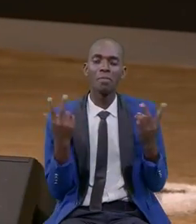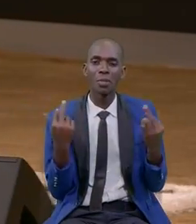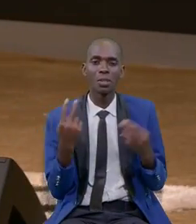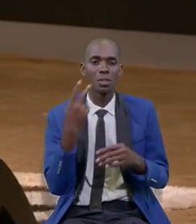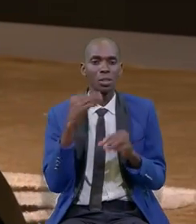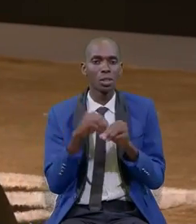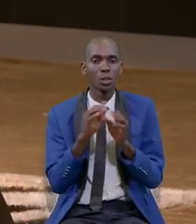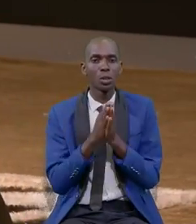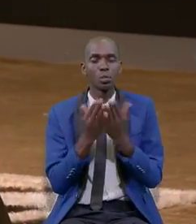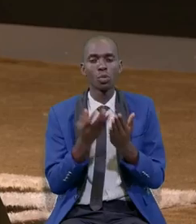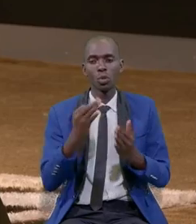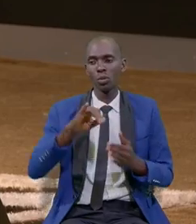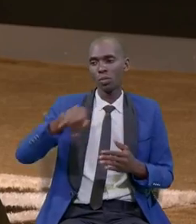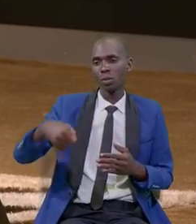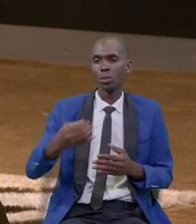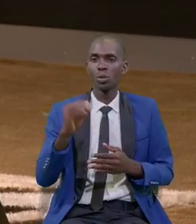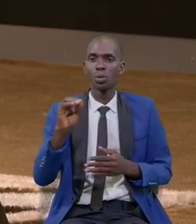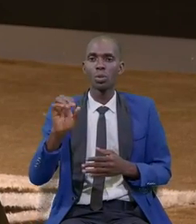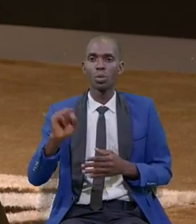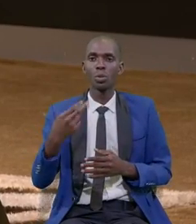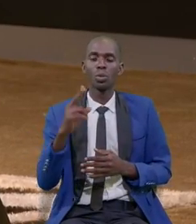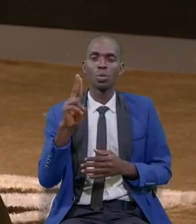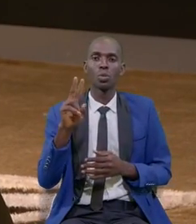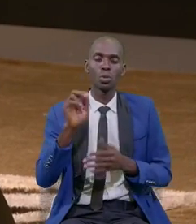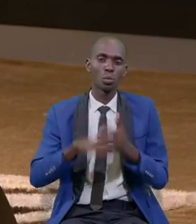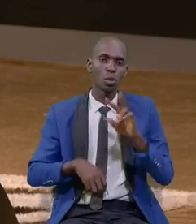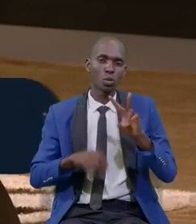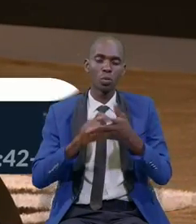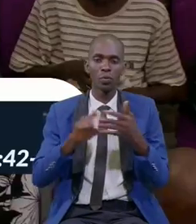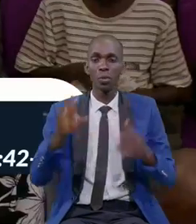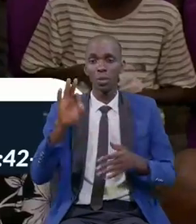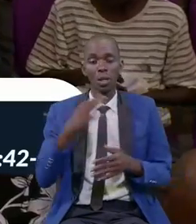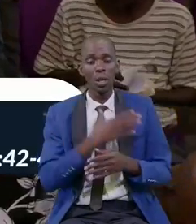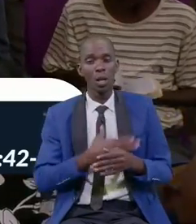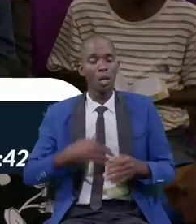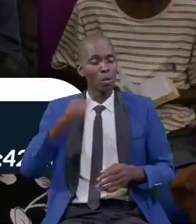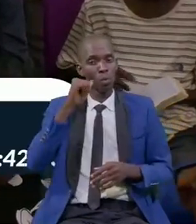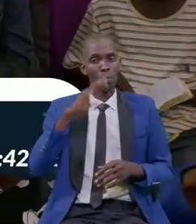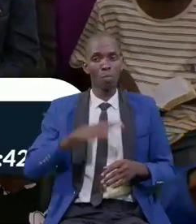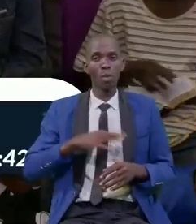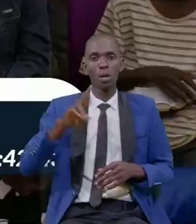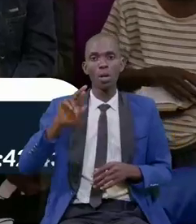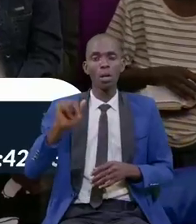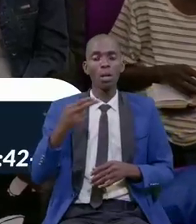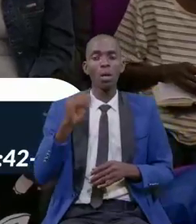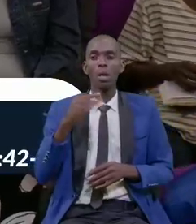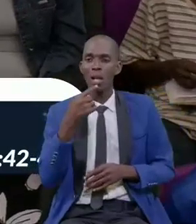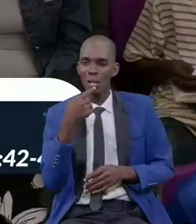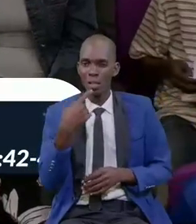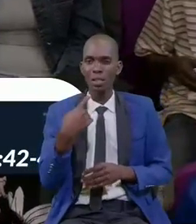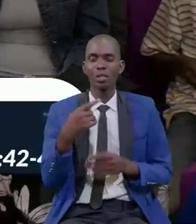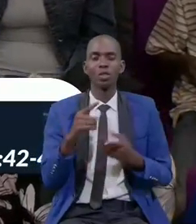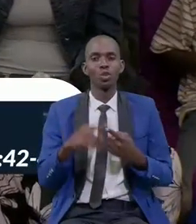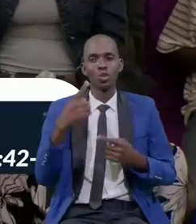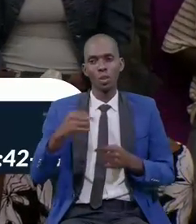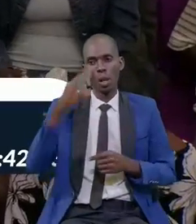Allons, voyons Josué au chapitre 2, verset 9. Il leur